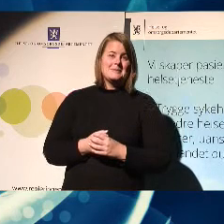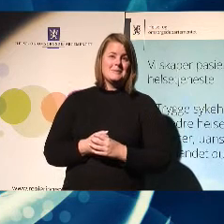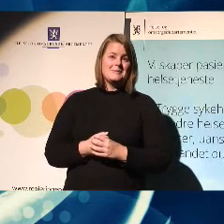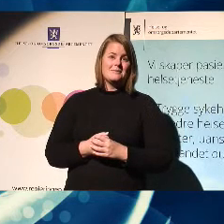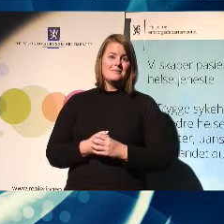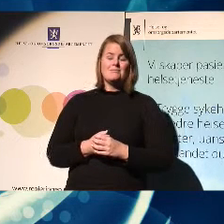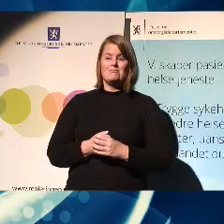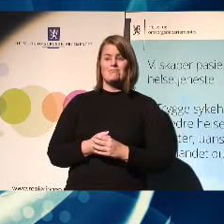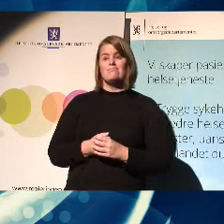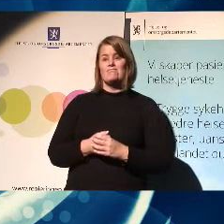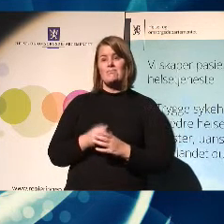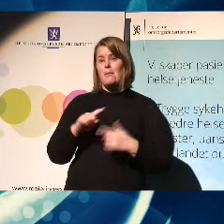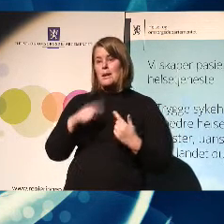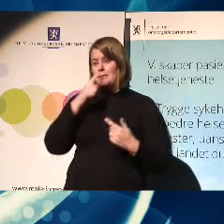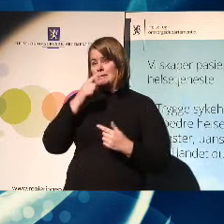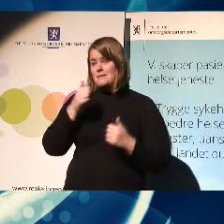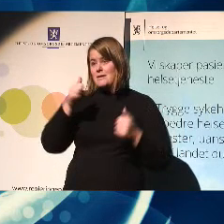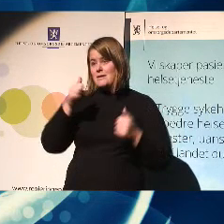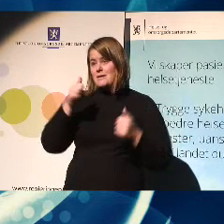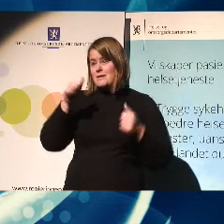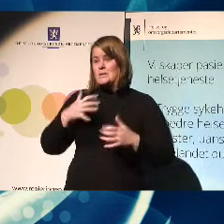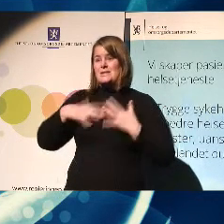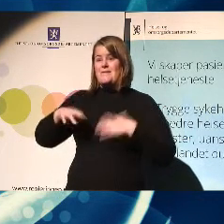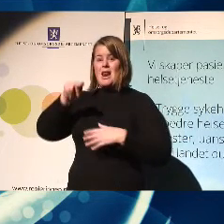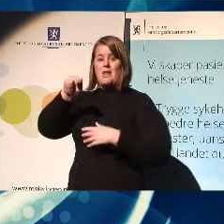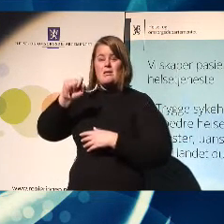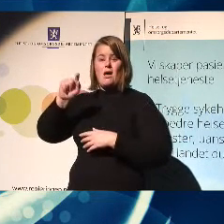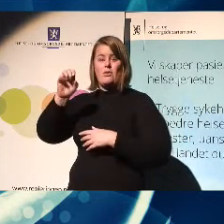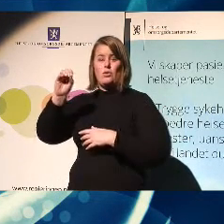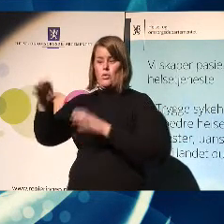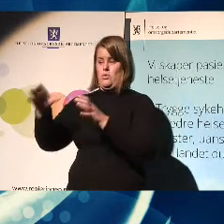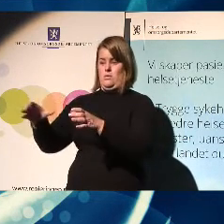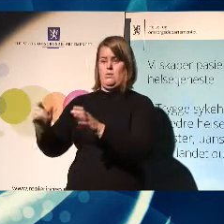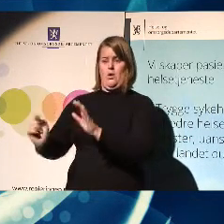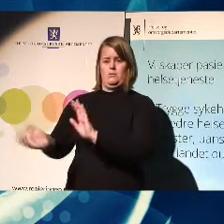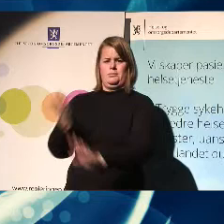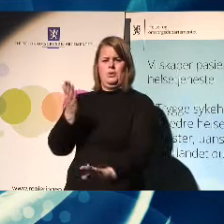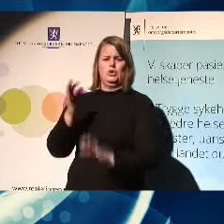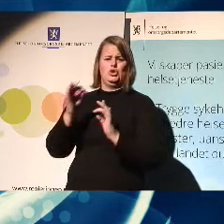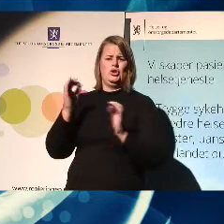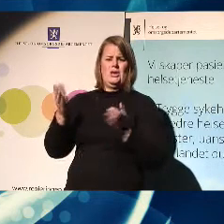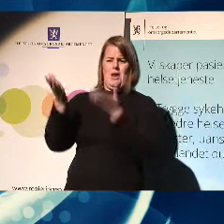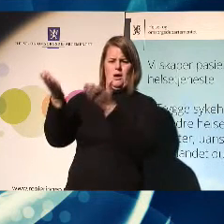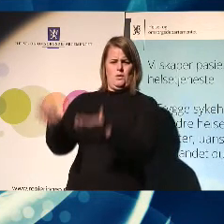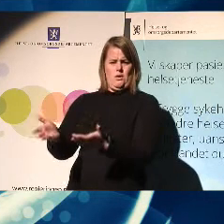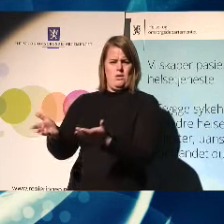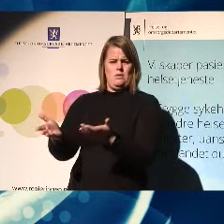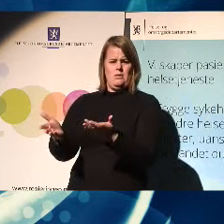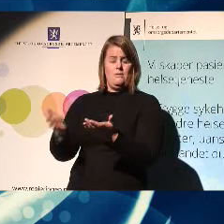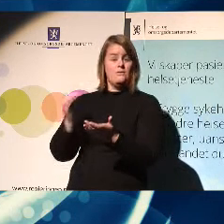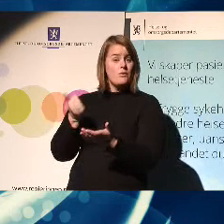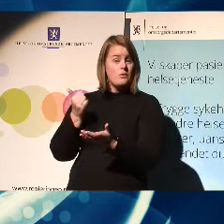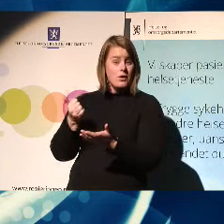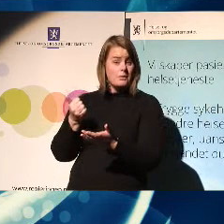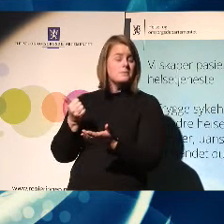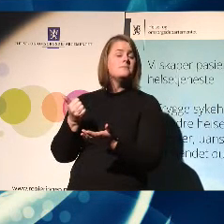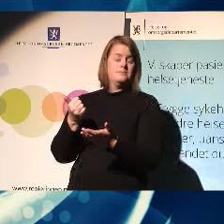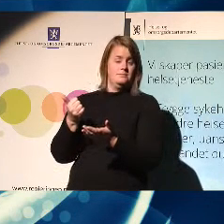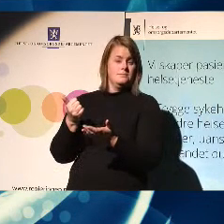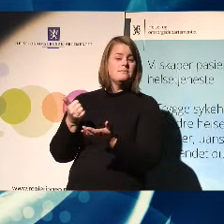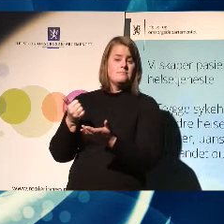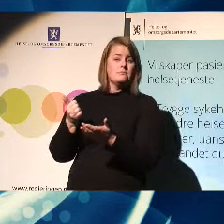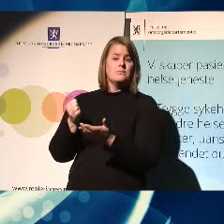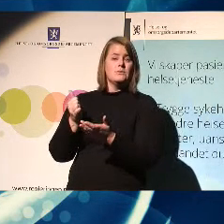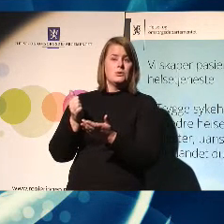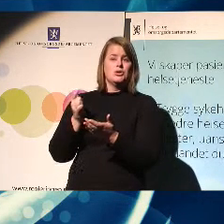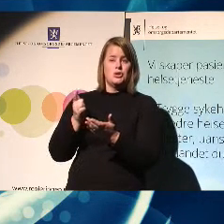er vanskelig, det er for eksempel at sivil NATO har kommet opp som en veldig tydelig aktør i dette bildet, og hvorfor det? Jo, nettopp på